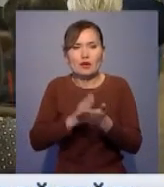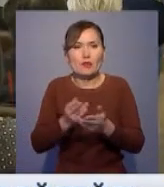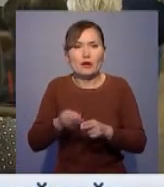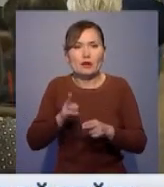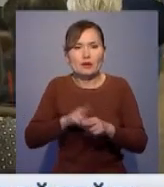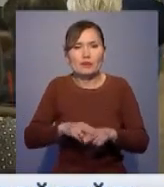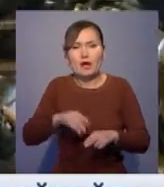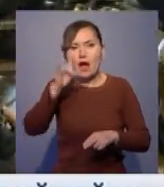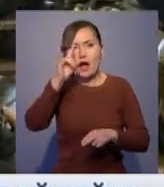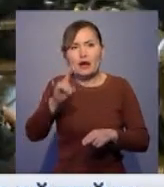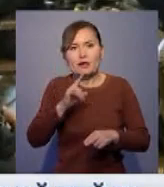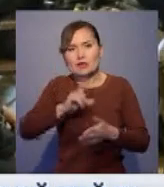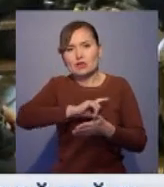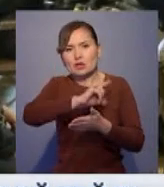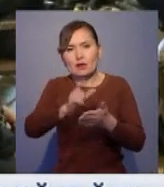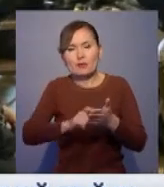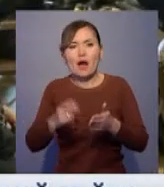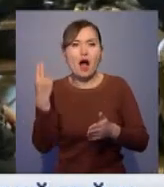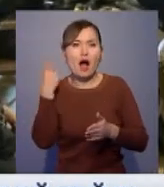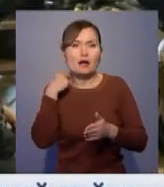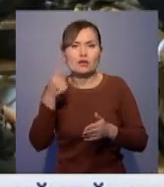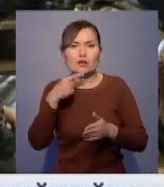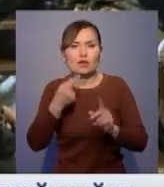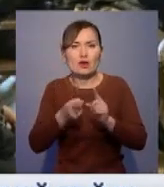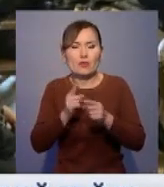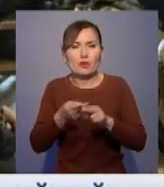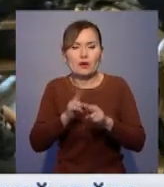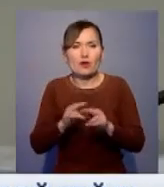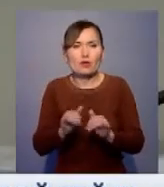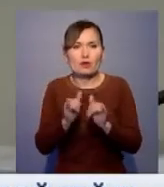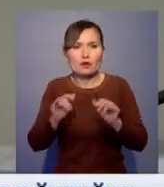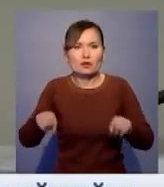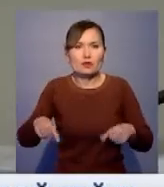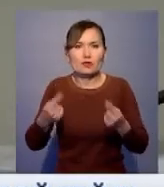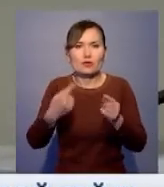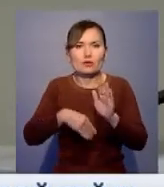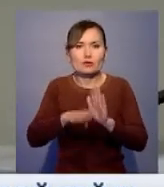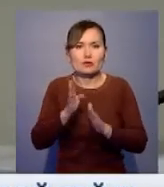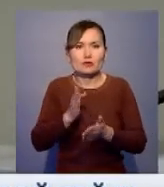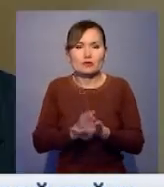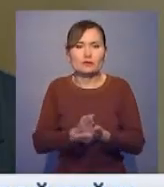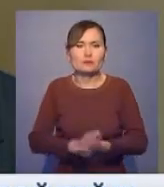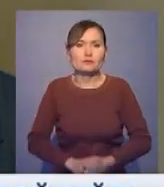соңғы жылдары қазақ шығармаларын ағылшын тіліне аудару ісі кеңінен қанат жайып келеді.